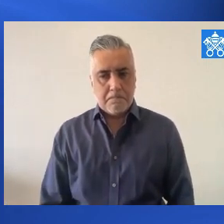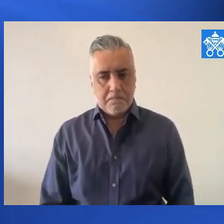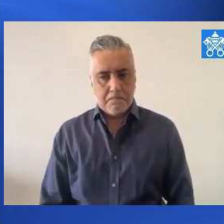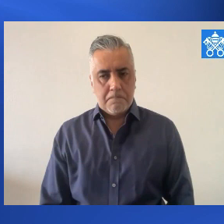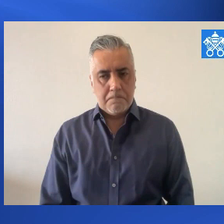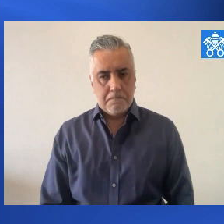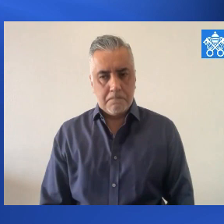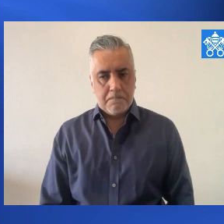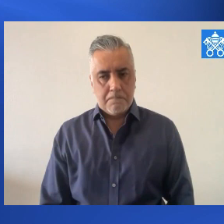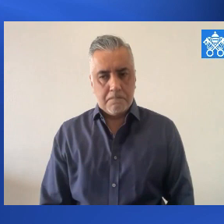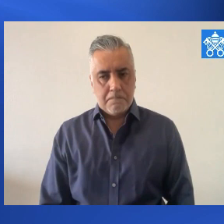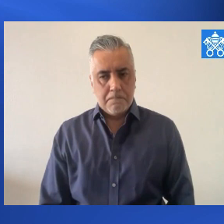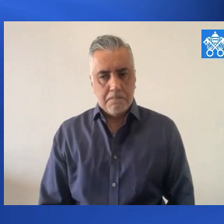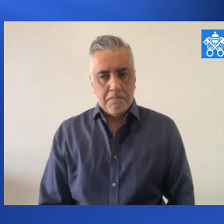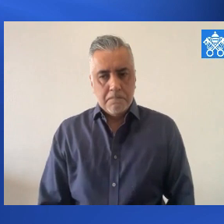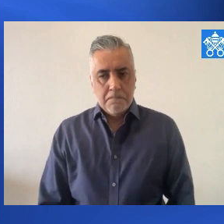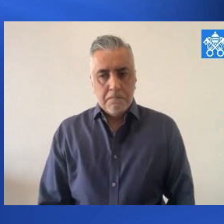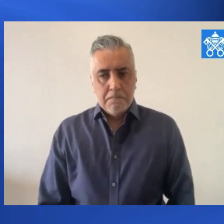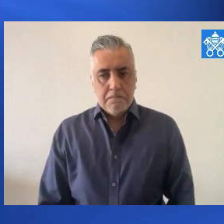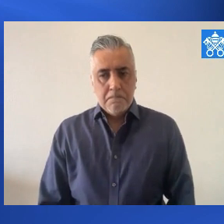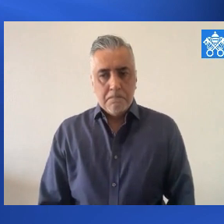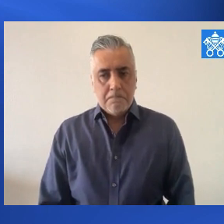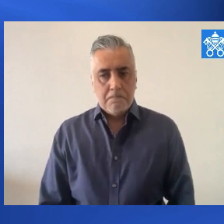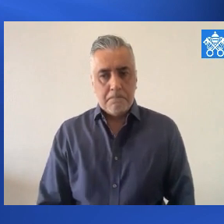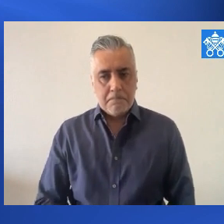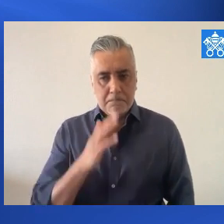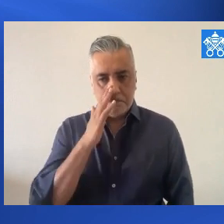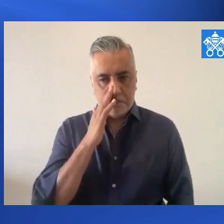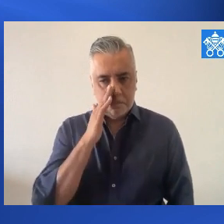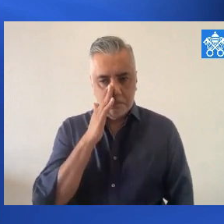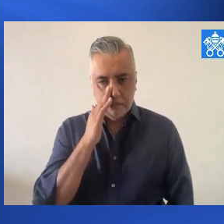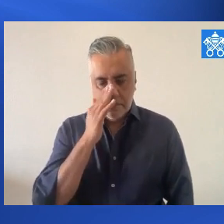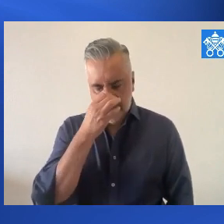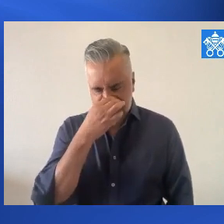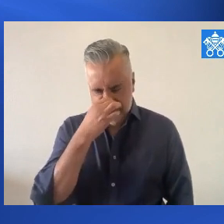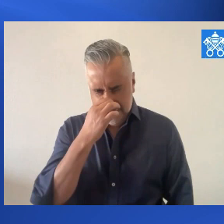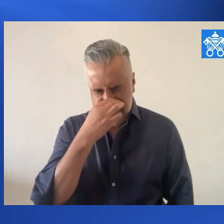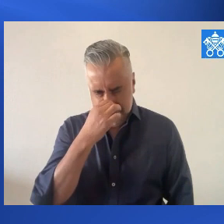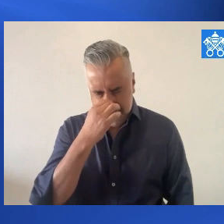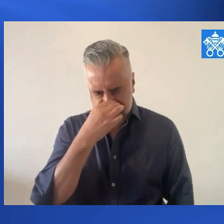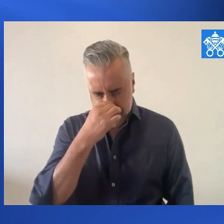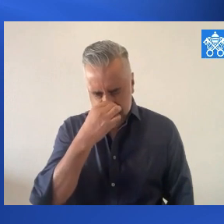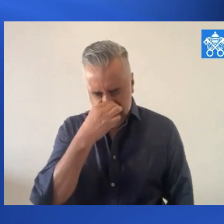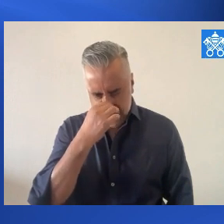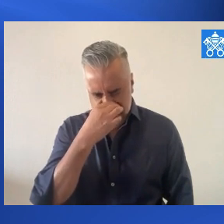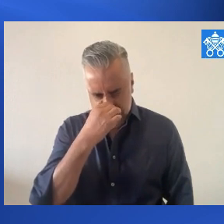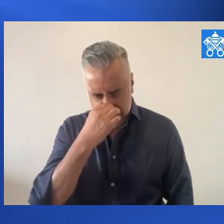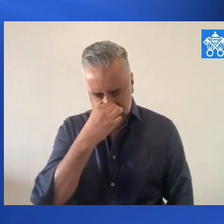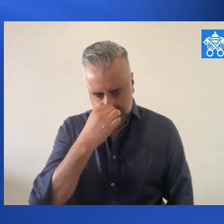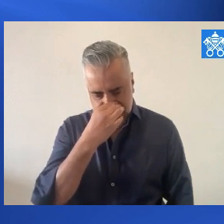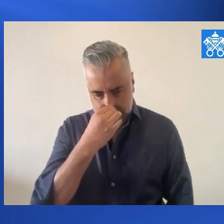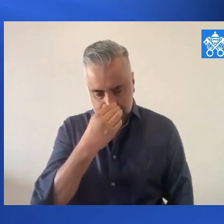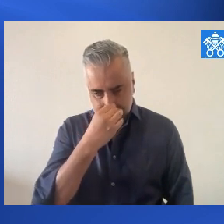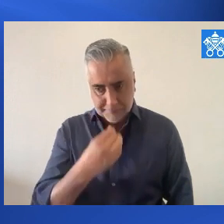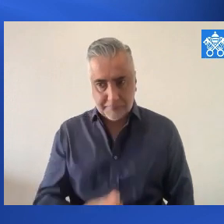votre conduite. Ne vivez pas comme des fous, mais comme des sages. Ne soyez donc pas insensés, mais comprenez